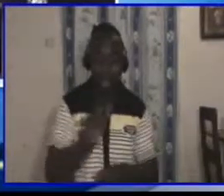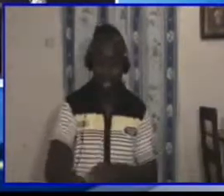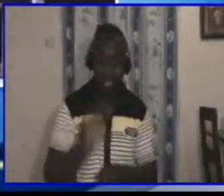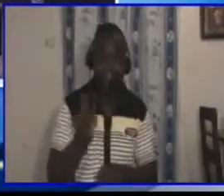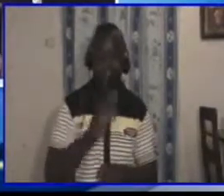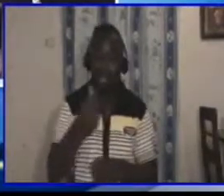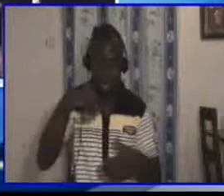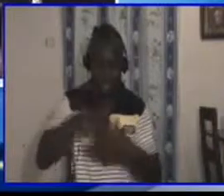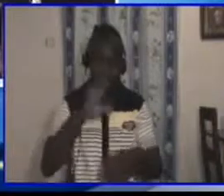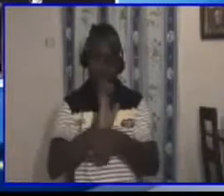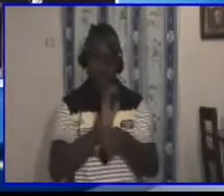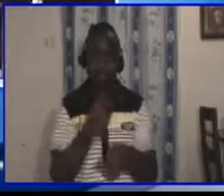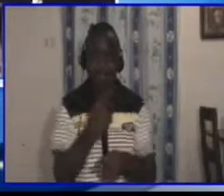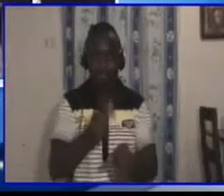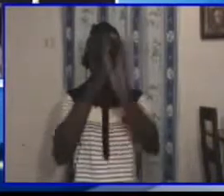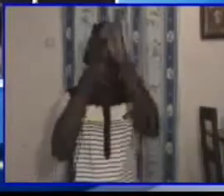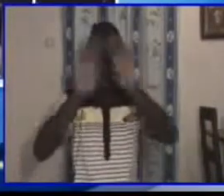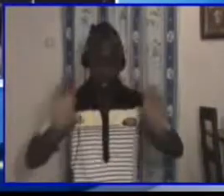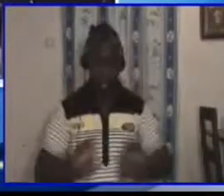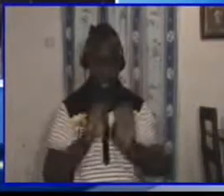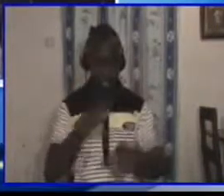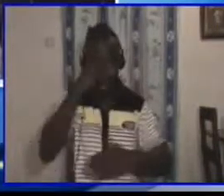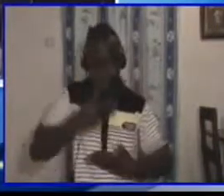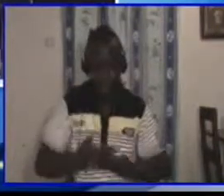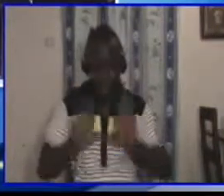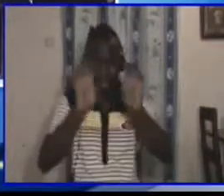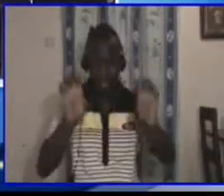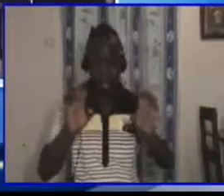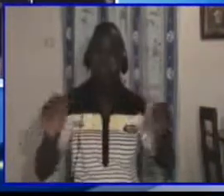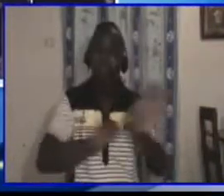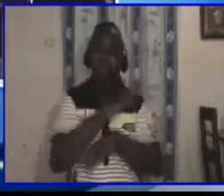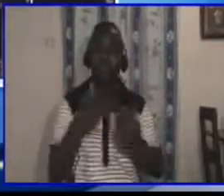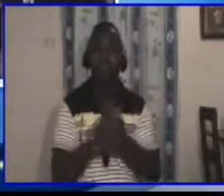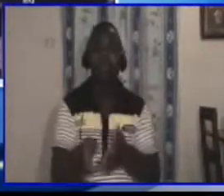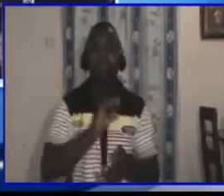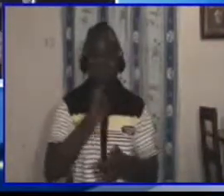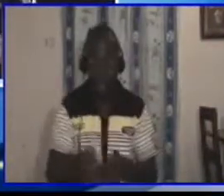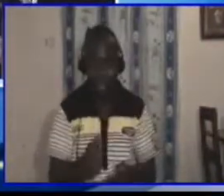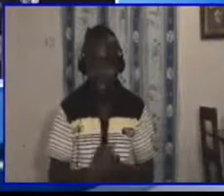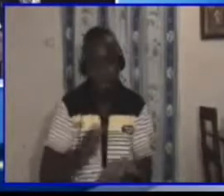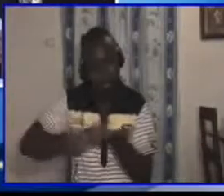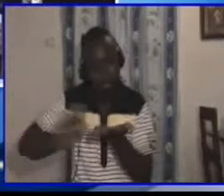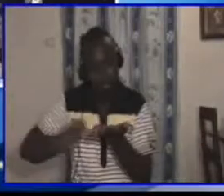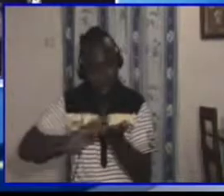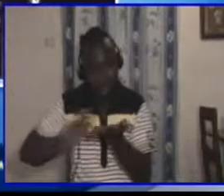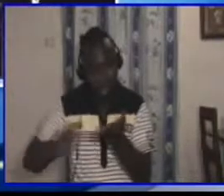una tale dichiarazione non si trova nella parola di dio